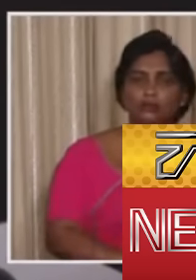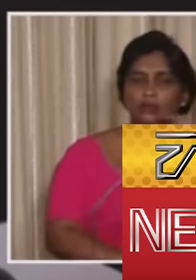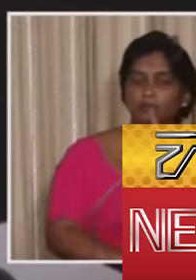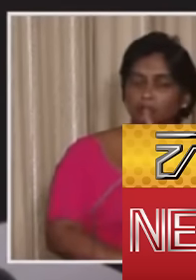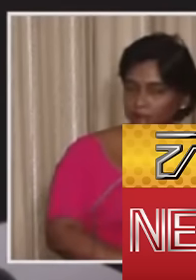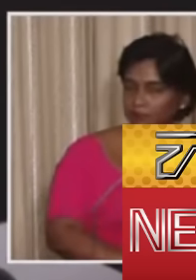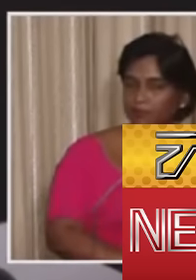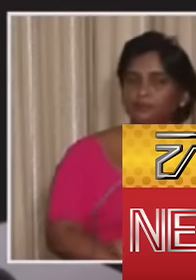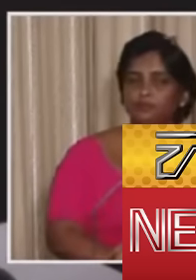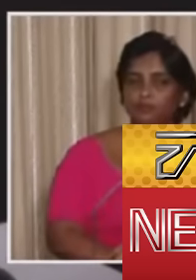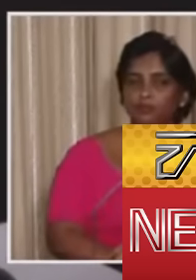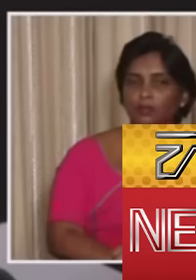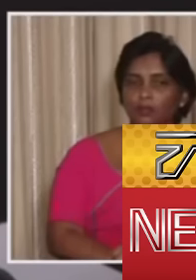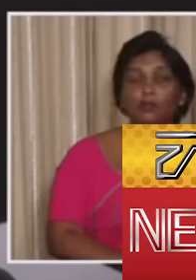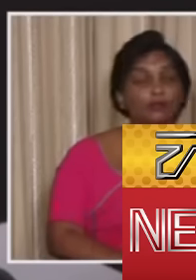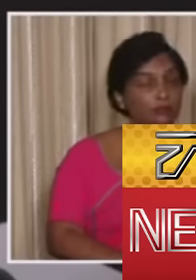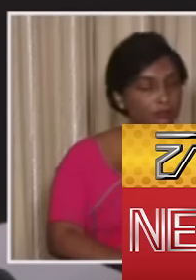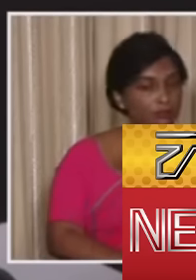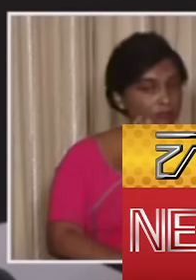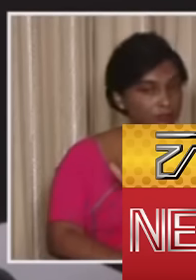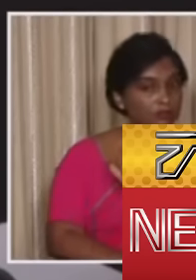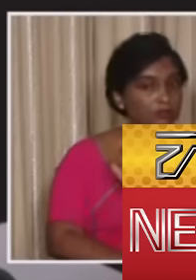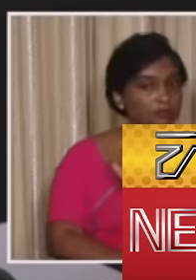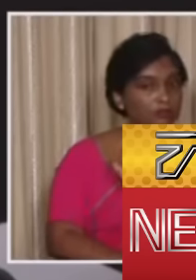කිව්වා එතුමා